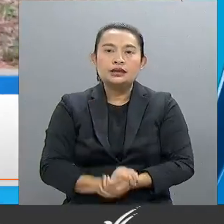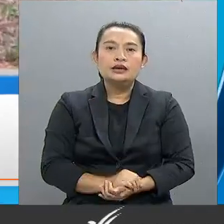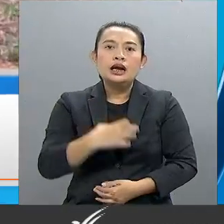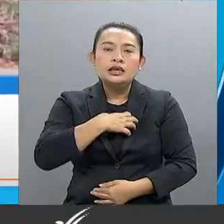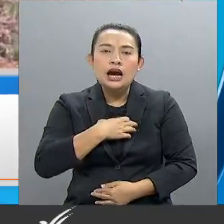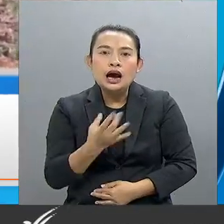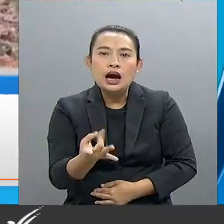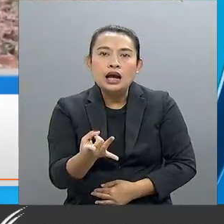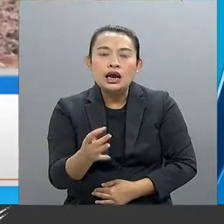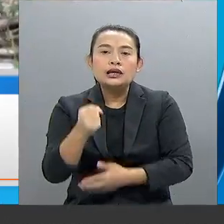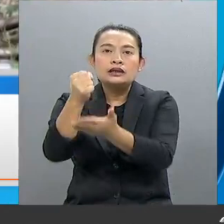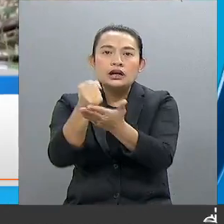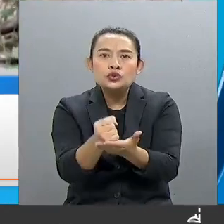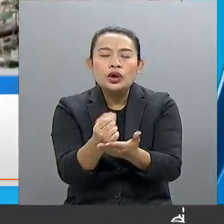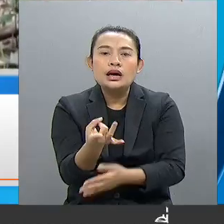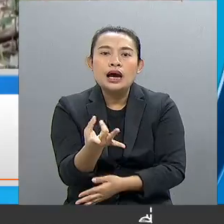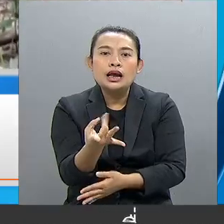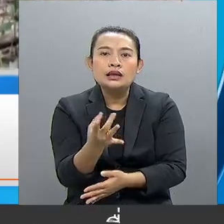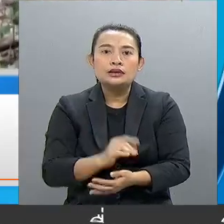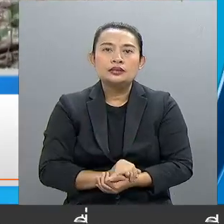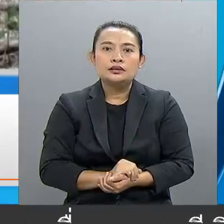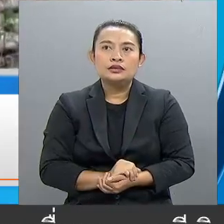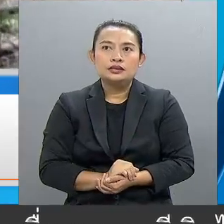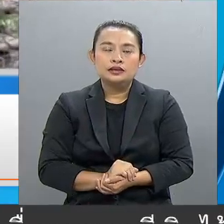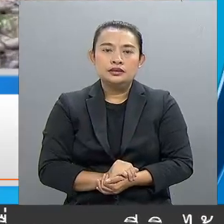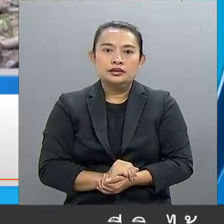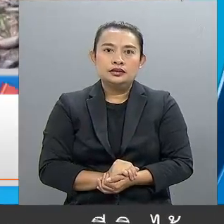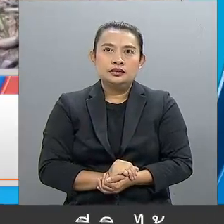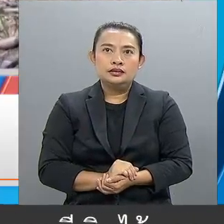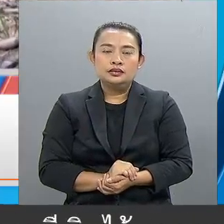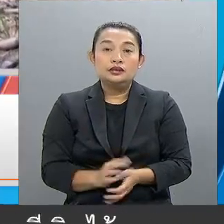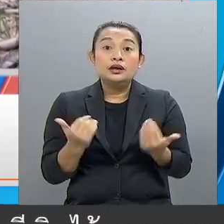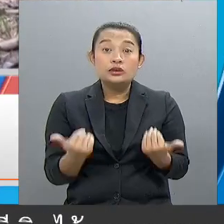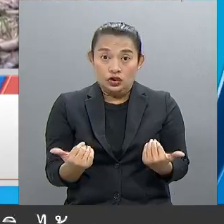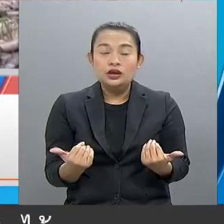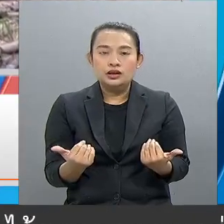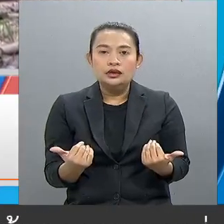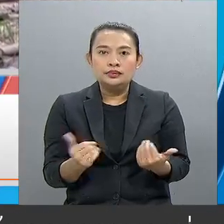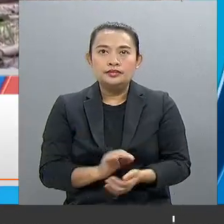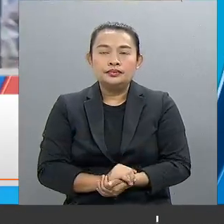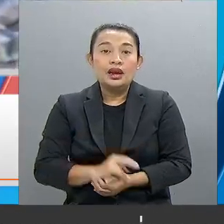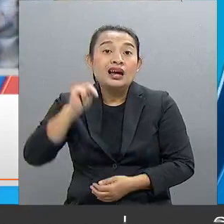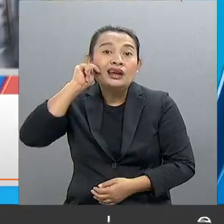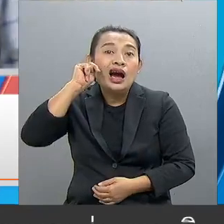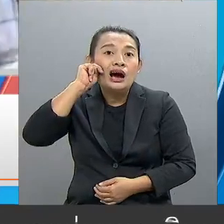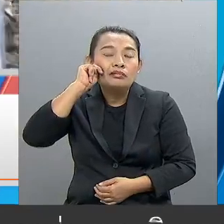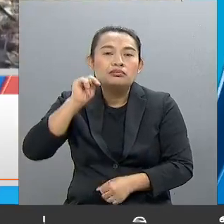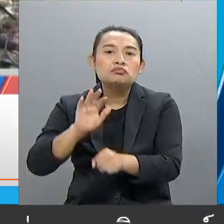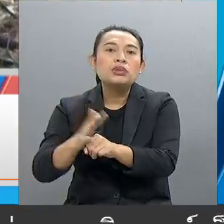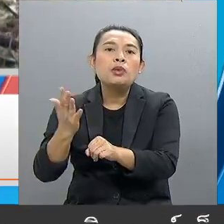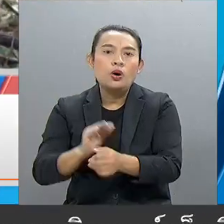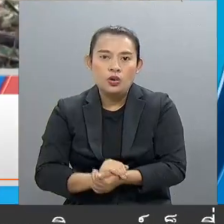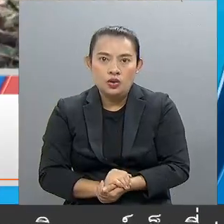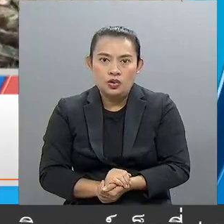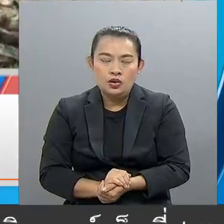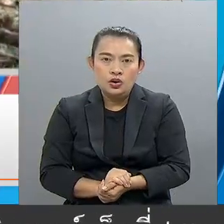วยเหลือที่ต้องการนะคะปลัดคะ ครับผมตอนนี้ก็ในเรื่องของน้ำดื่มแล้วก็ยากันยุงนะครับ